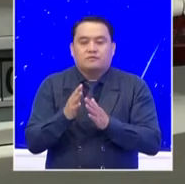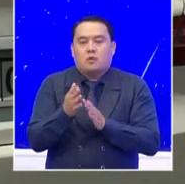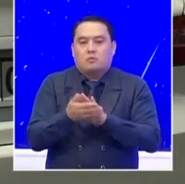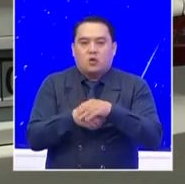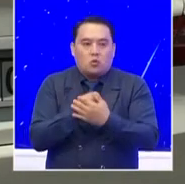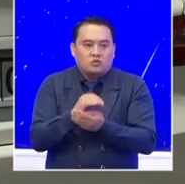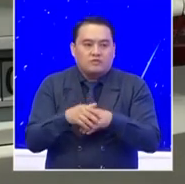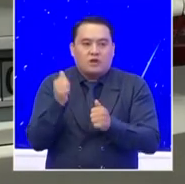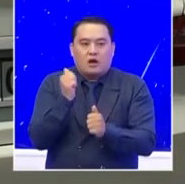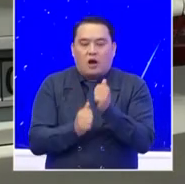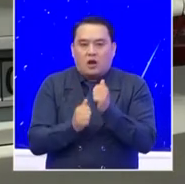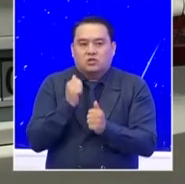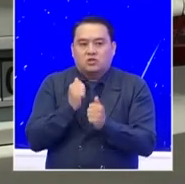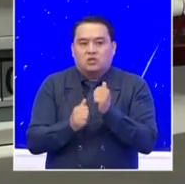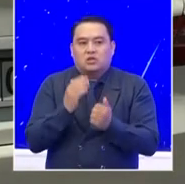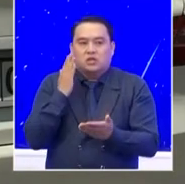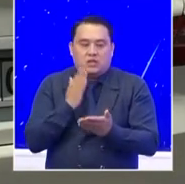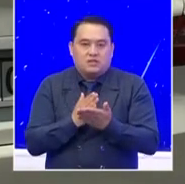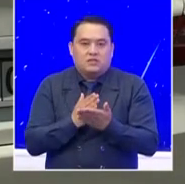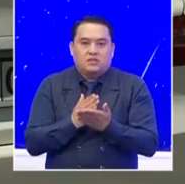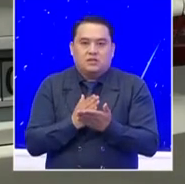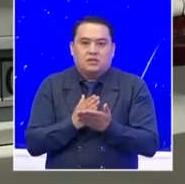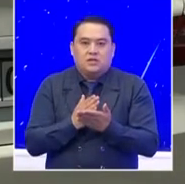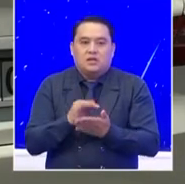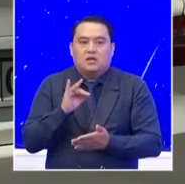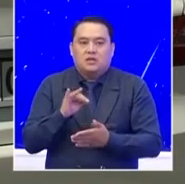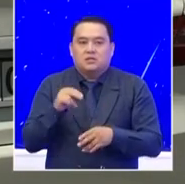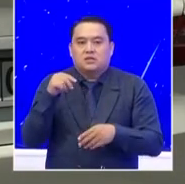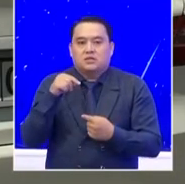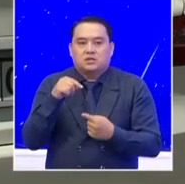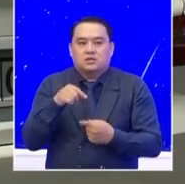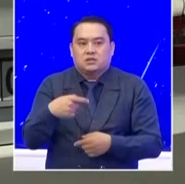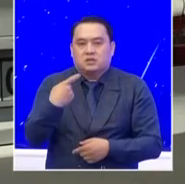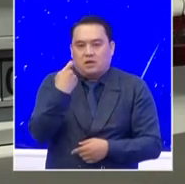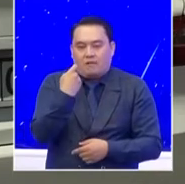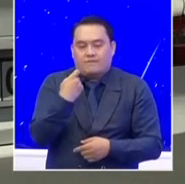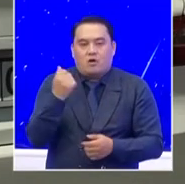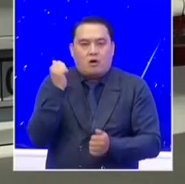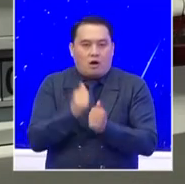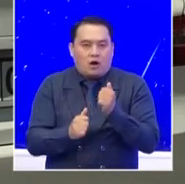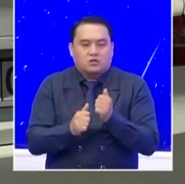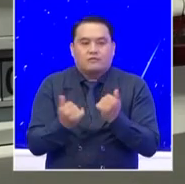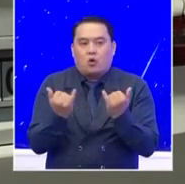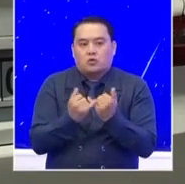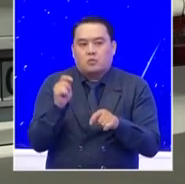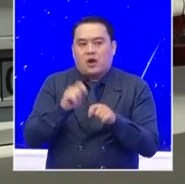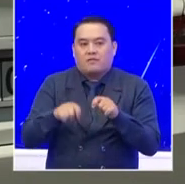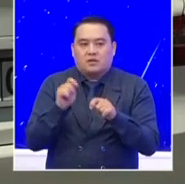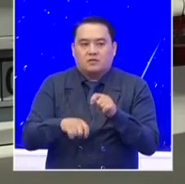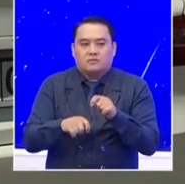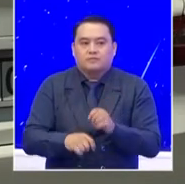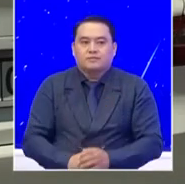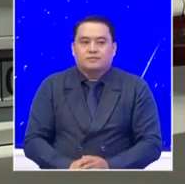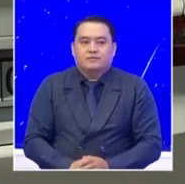в каждых залах антисептики стоят. И, соответственно, тепловизоры. Каждого гостя мы проверяем